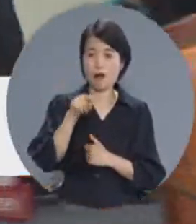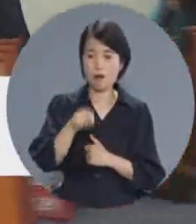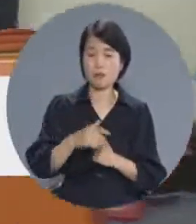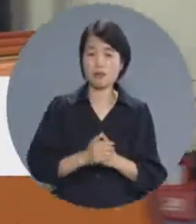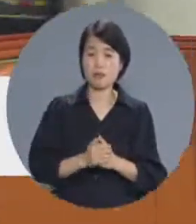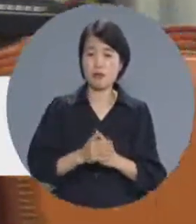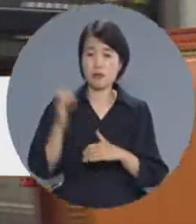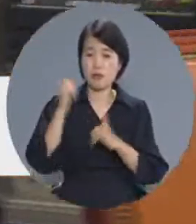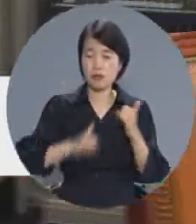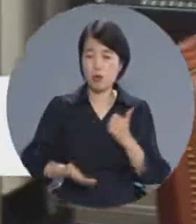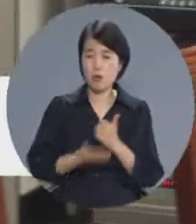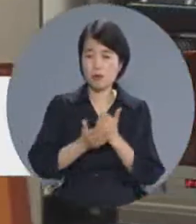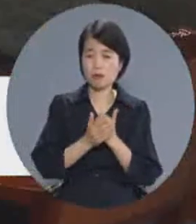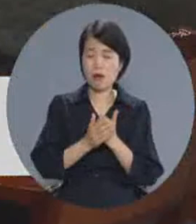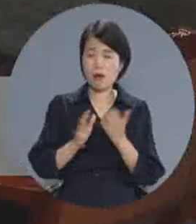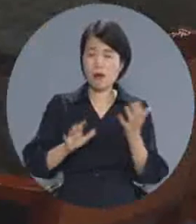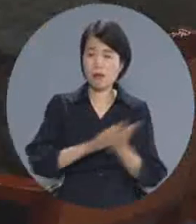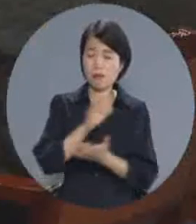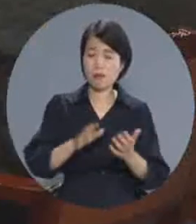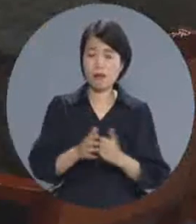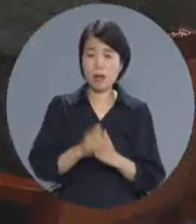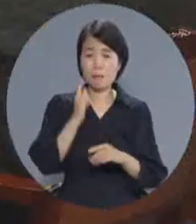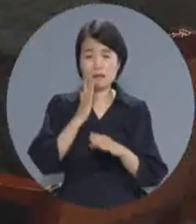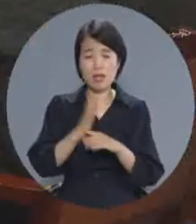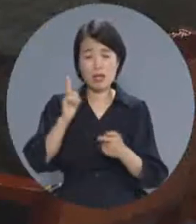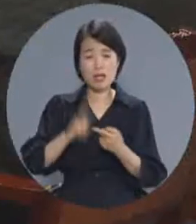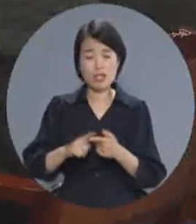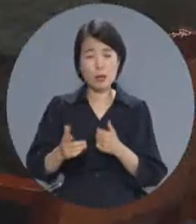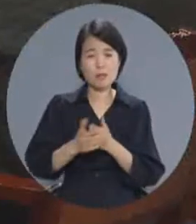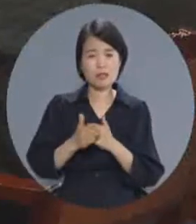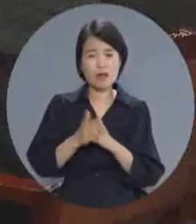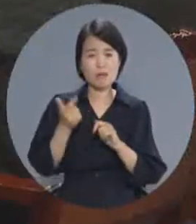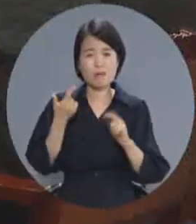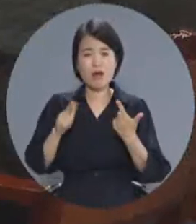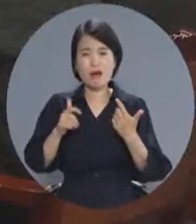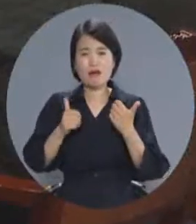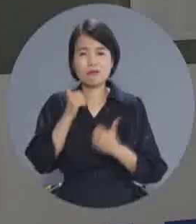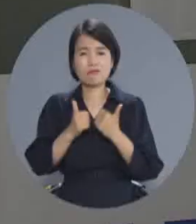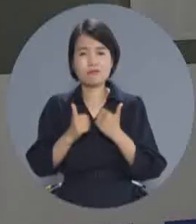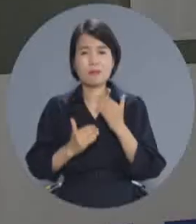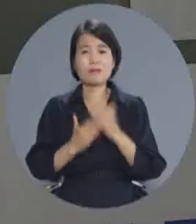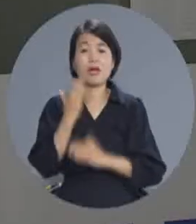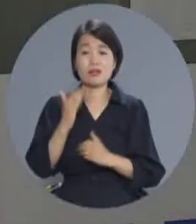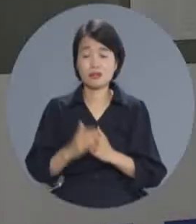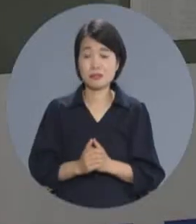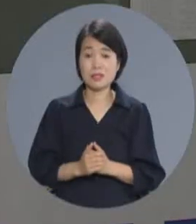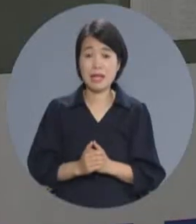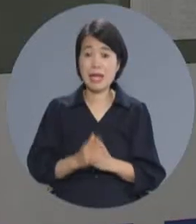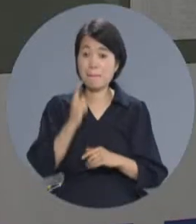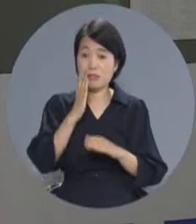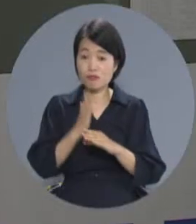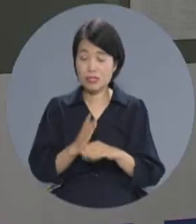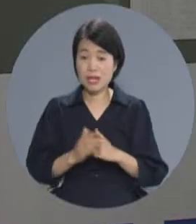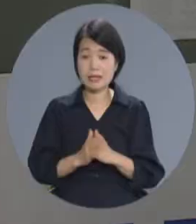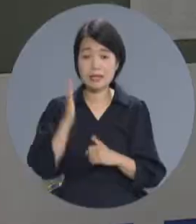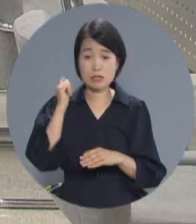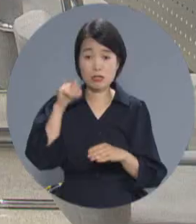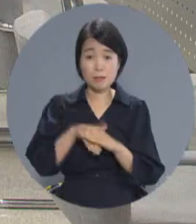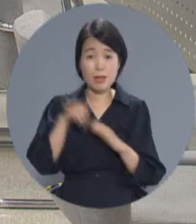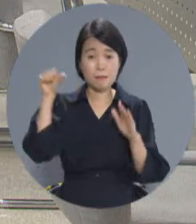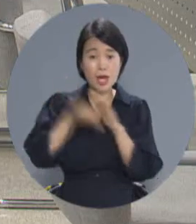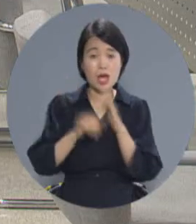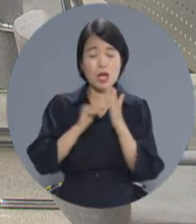역대급 공천 참사는 민주당에 대한 민심 이반을 불렀습니다 민주당은 대선 패배 이후